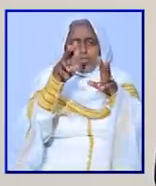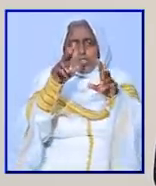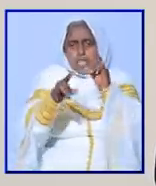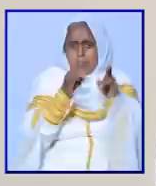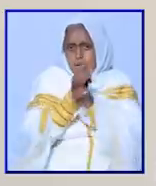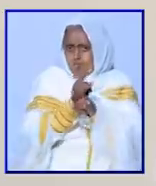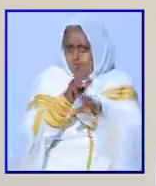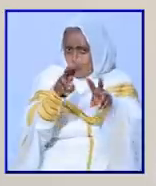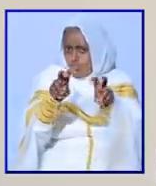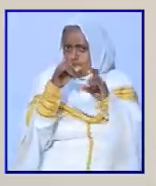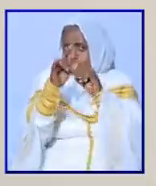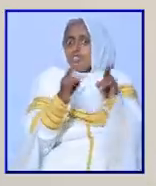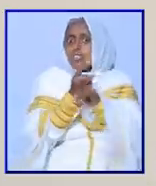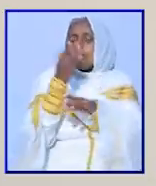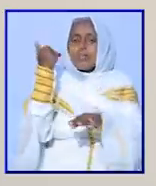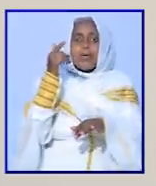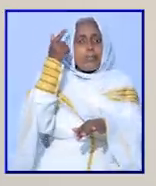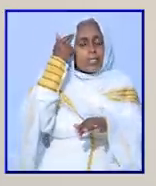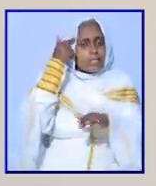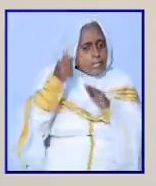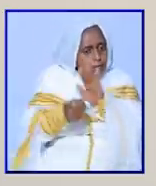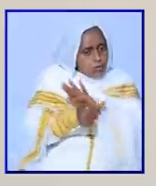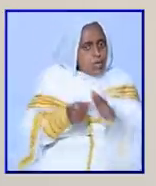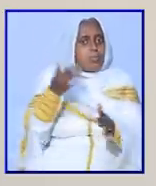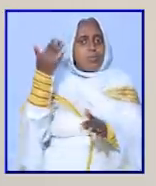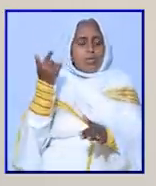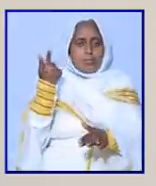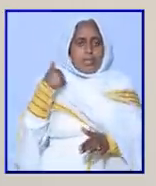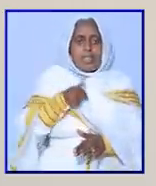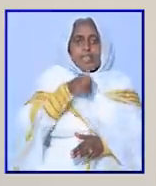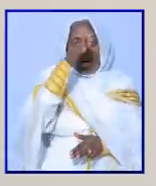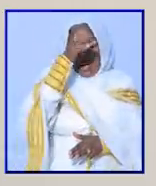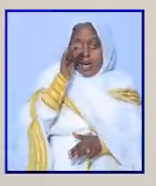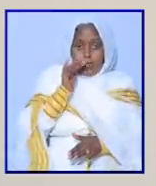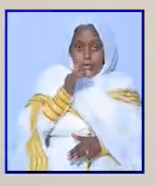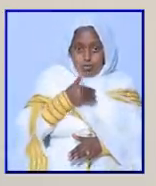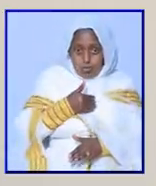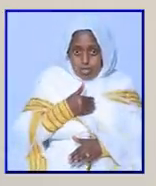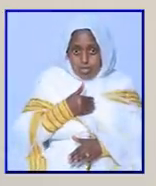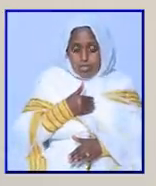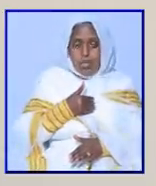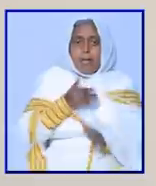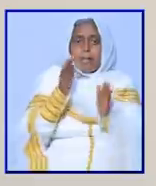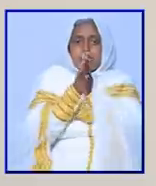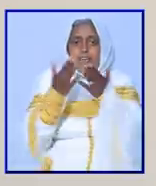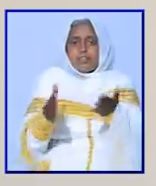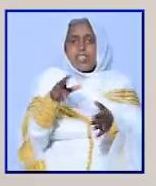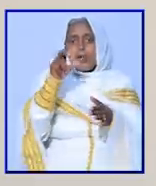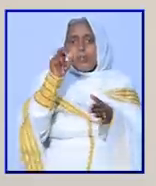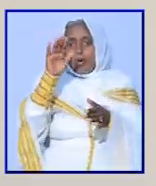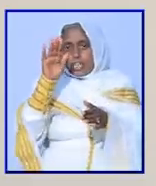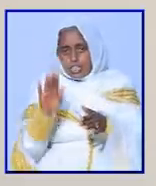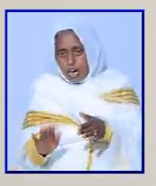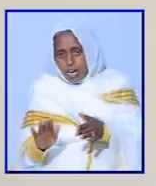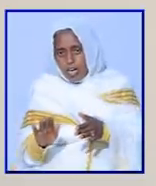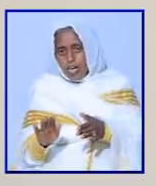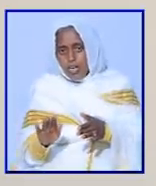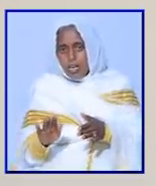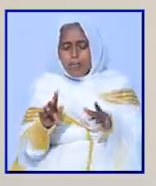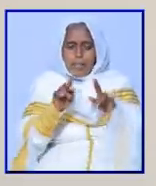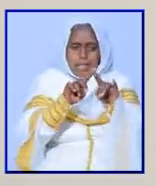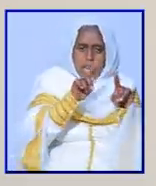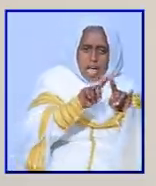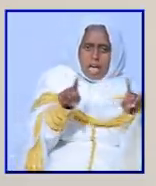ዘመን ስለነበረ ዘመኑ በጭንቅላቱ ላይ ደብቋል። የኛ አባቶች መጻሕፍትን በዋሻው